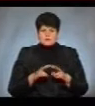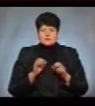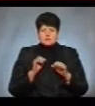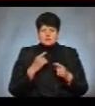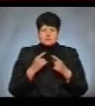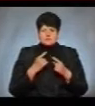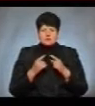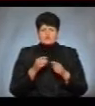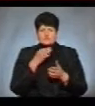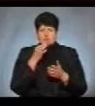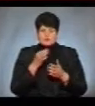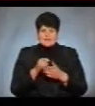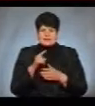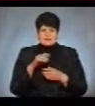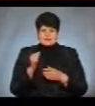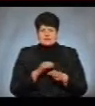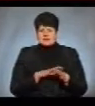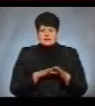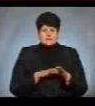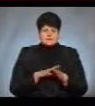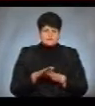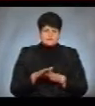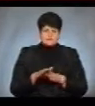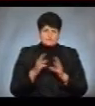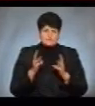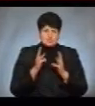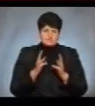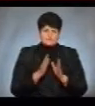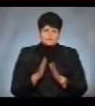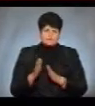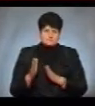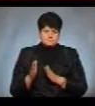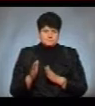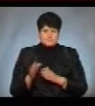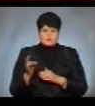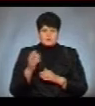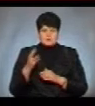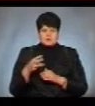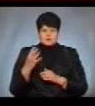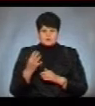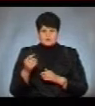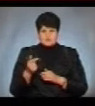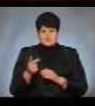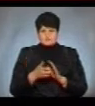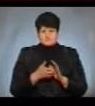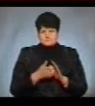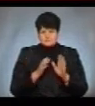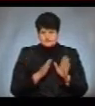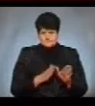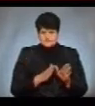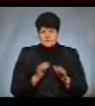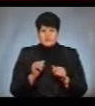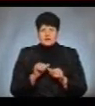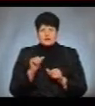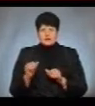що як такої відповідальності за недотримання пожежної безпеки в розмірі 34 гривень недостатньо. І